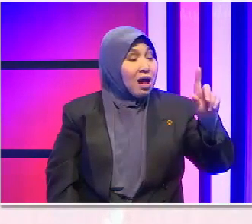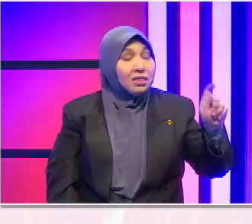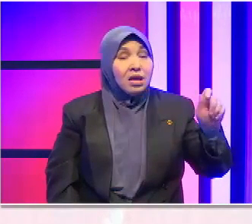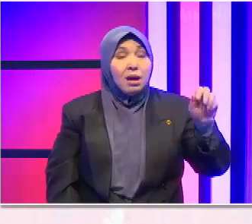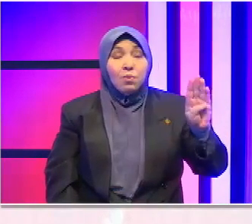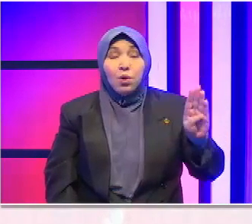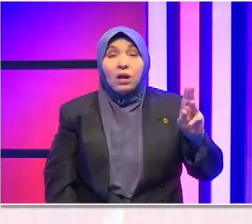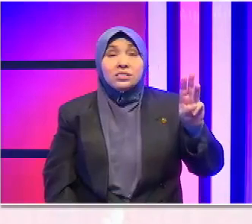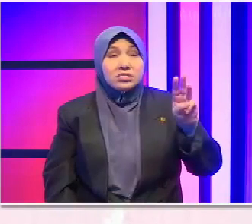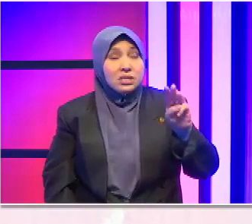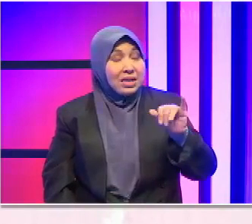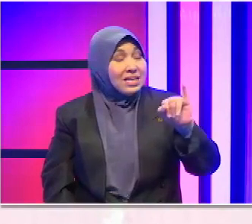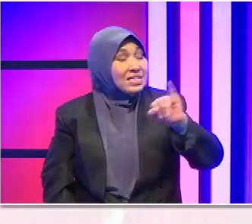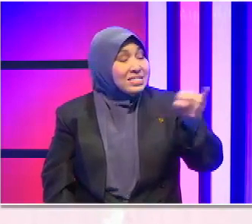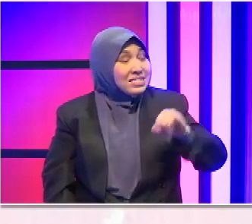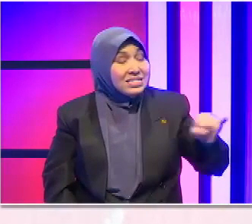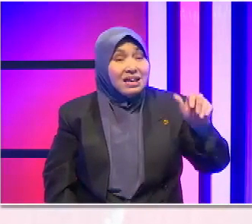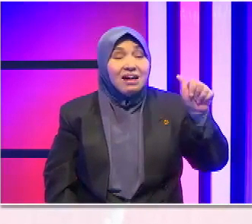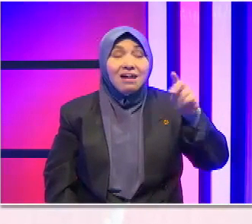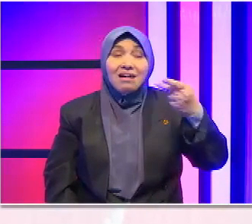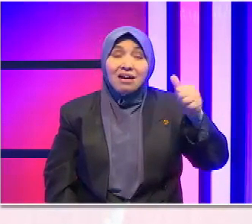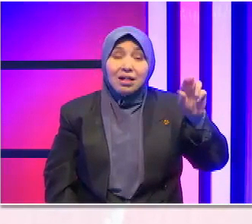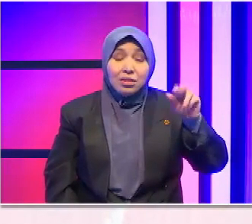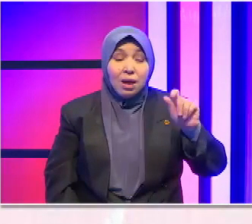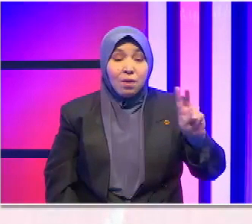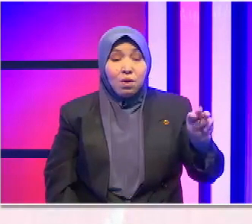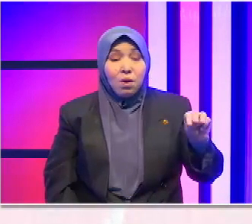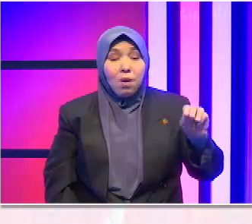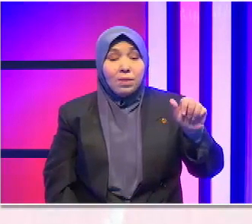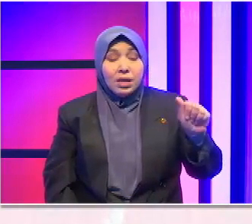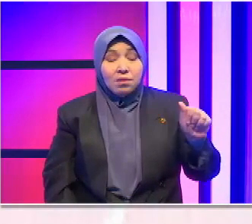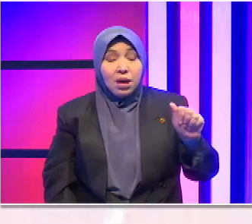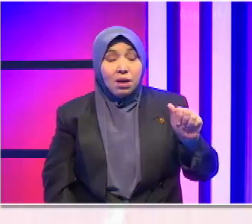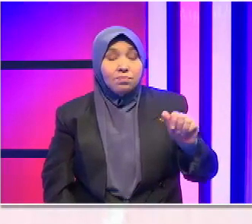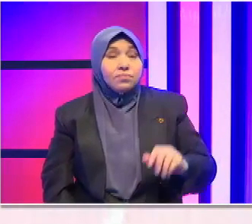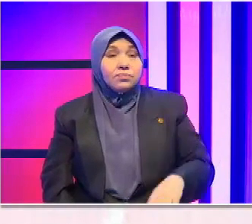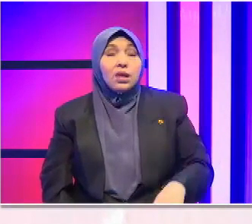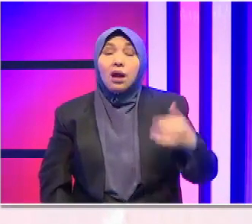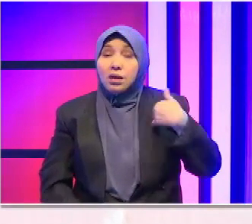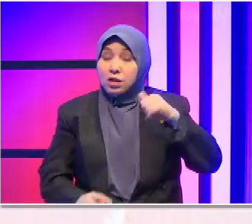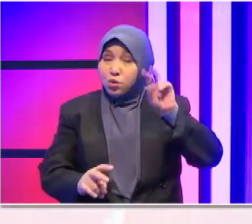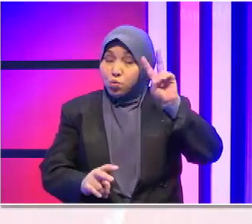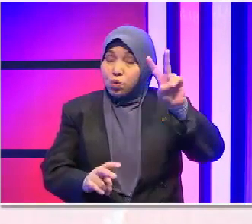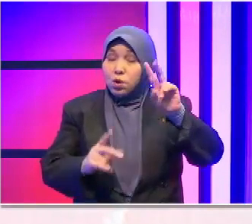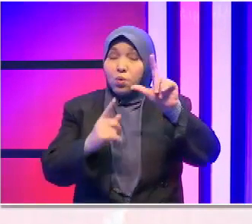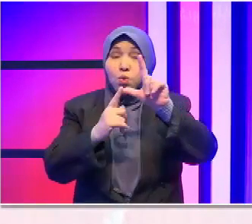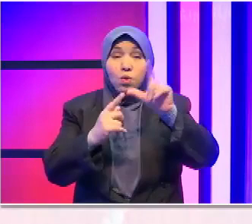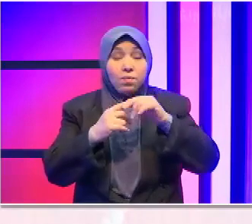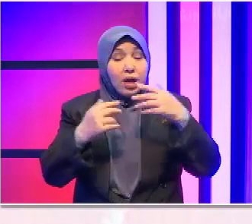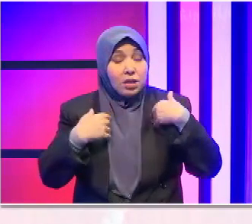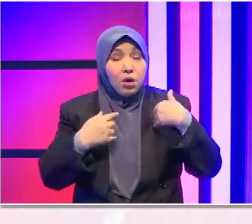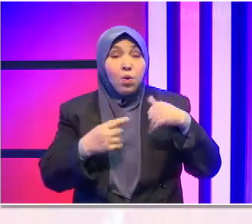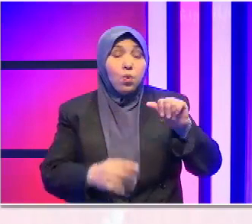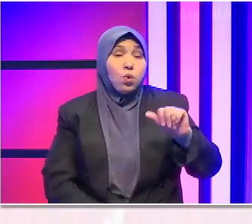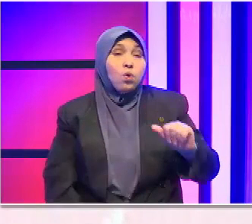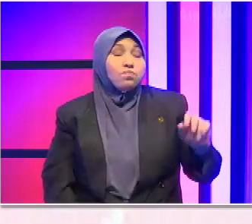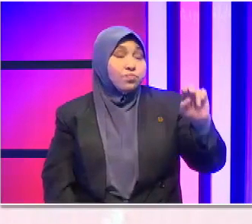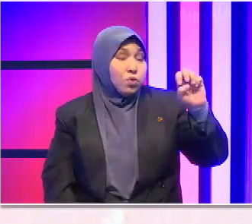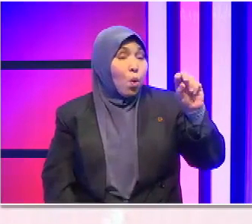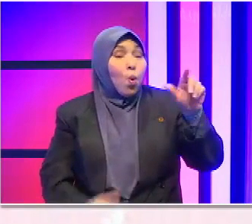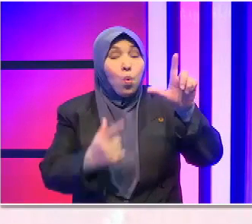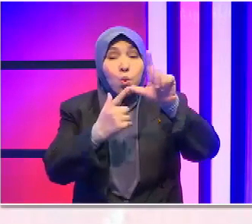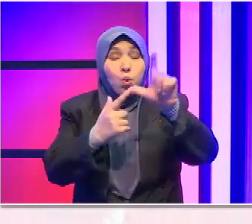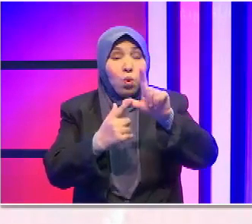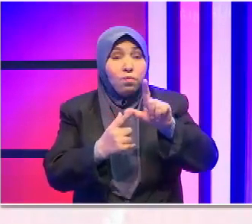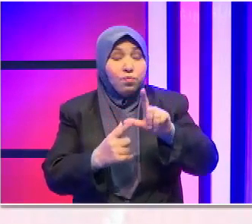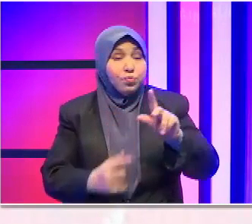Iban Indah Abah mukholibal ada dua dufa-dufa lain dan juga ada